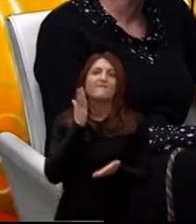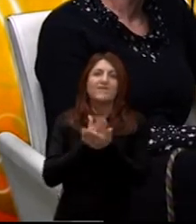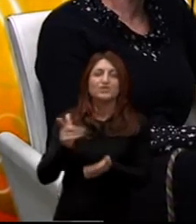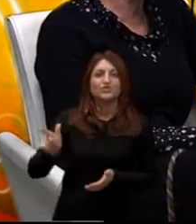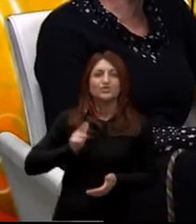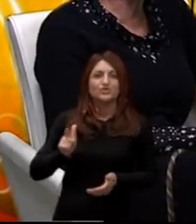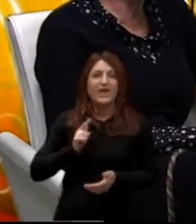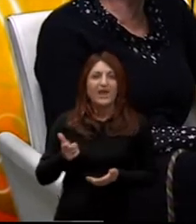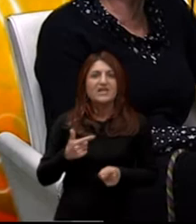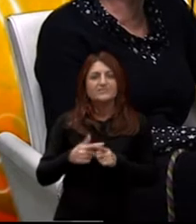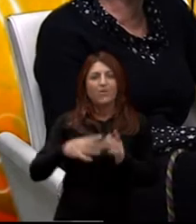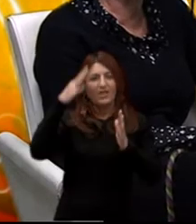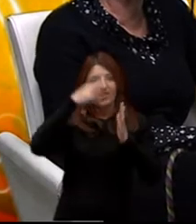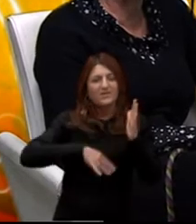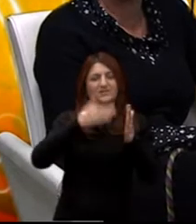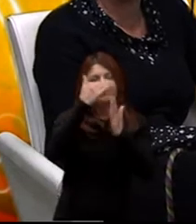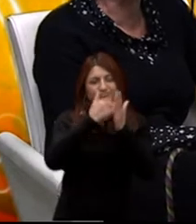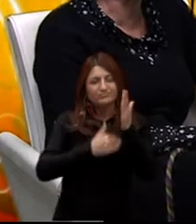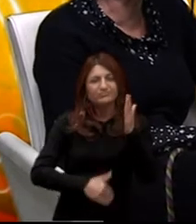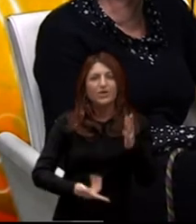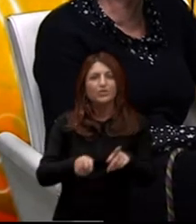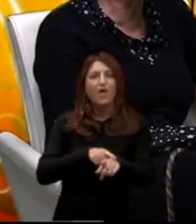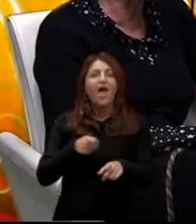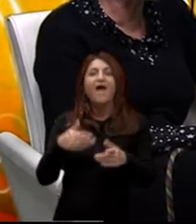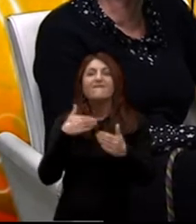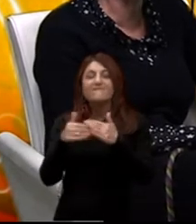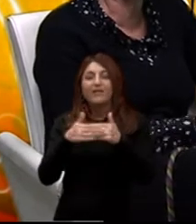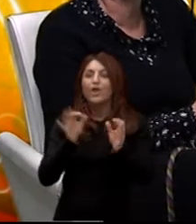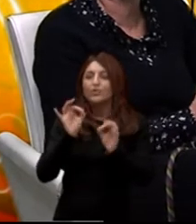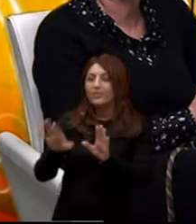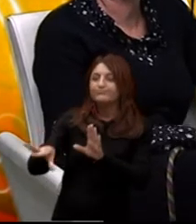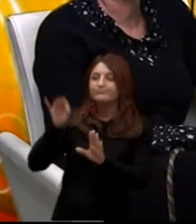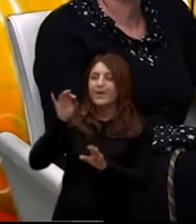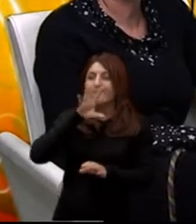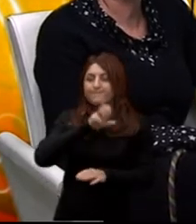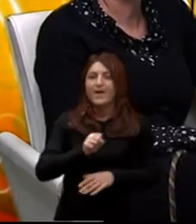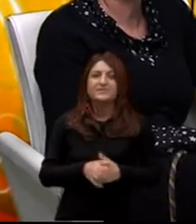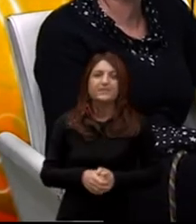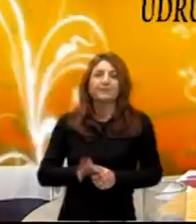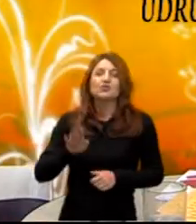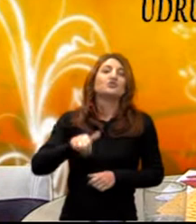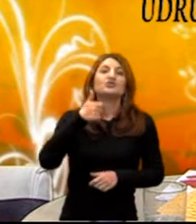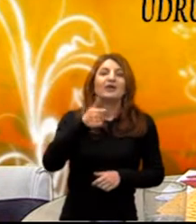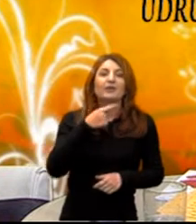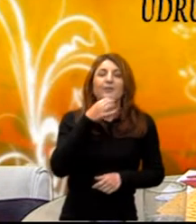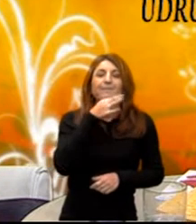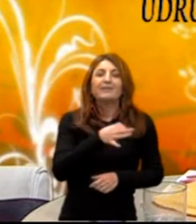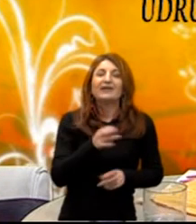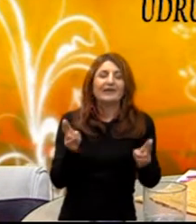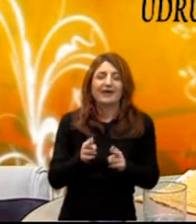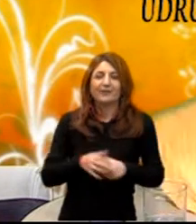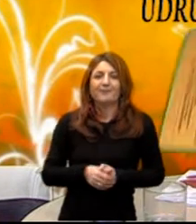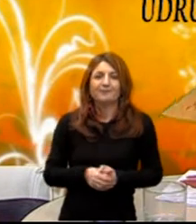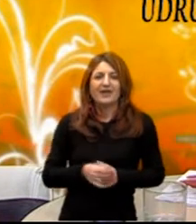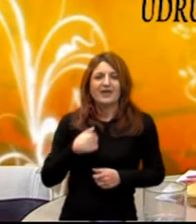čekaju. Dobro. Jer su liste dugačke, a kažem, kvalitetan odabir pasa je... Imam još jedno pitanje, evo ovo mi je kratko.